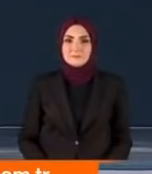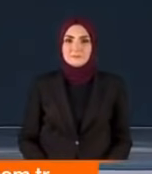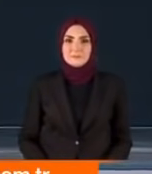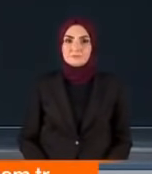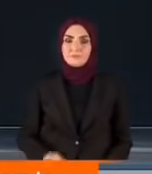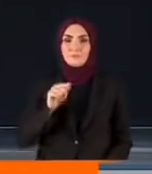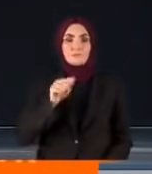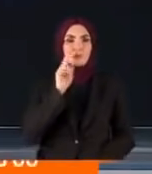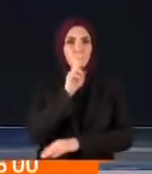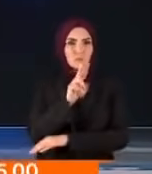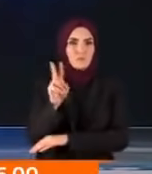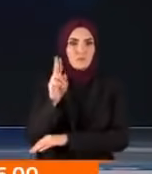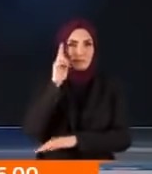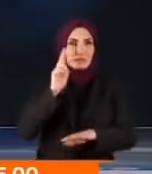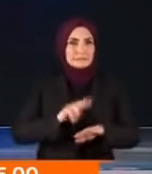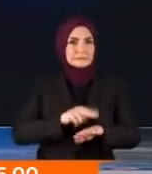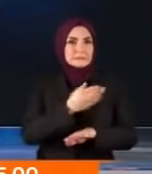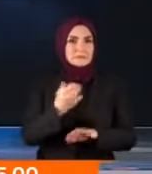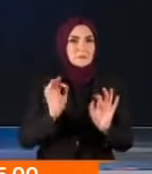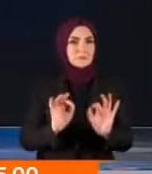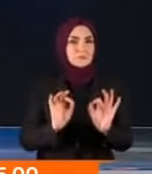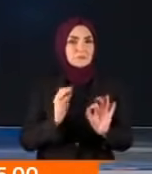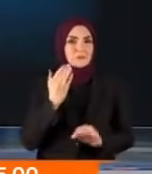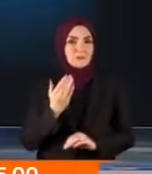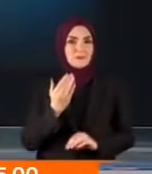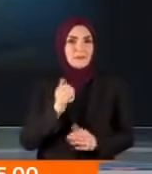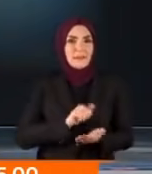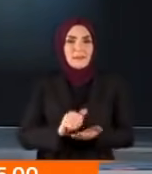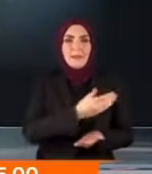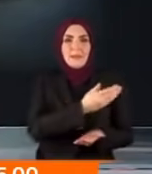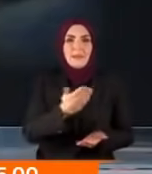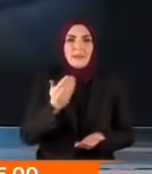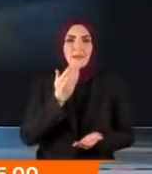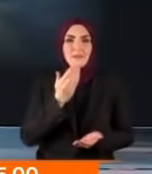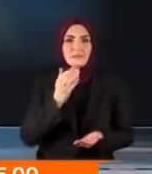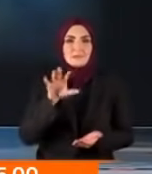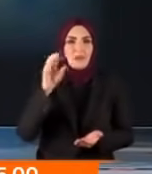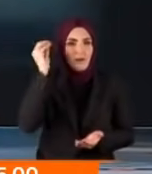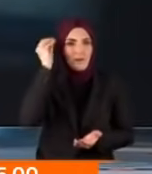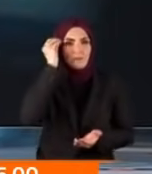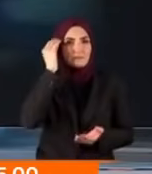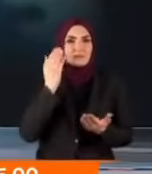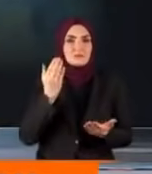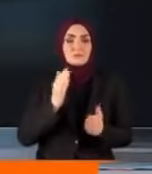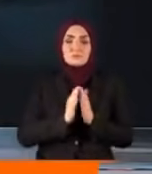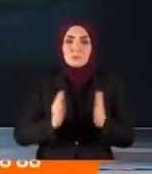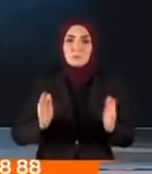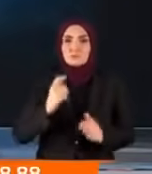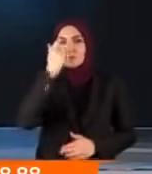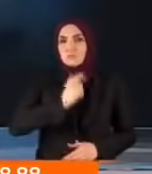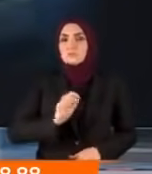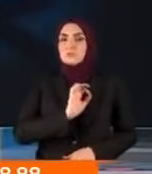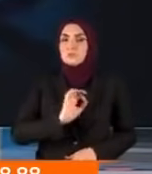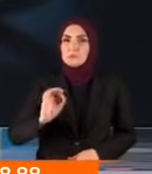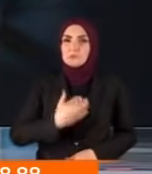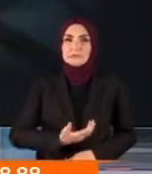Bu görüntüyü hatırlayacaksınız muhtemelen hepiniz. Hepimizin hafızasına büyük bir sorumsuzluğun ve büyük bir acının görüntüsü olarak yer